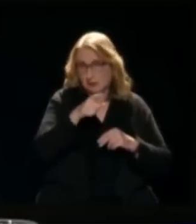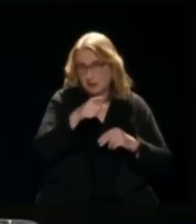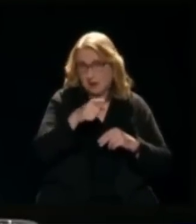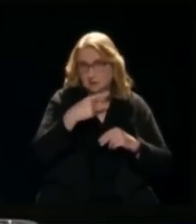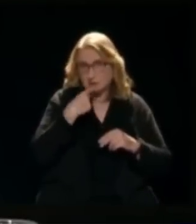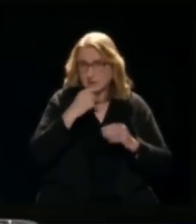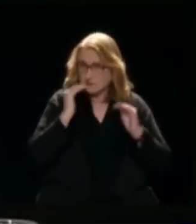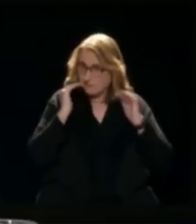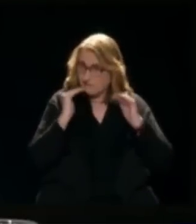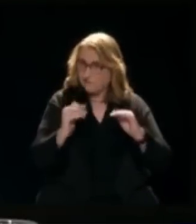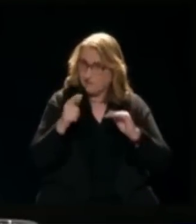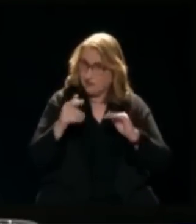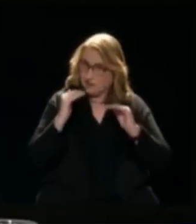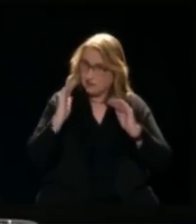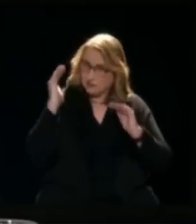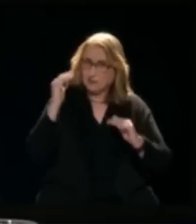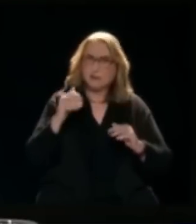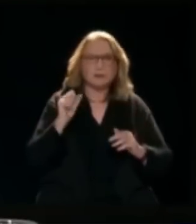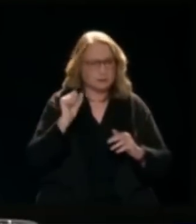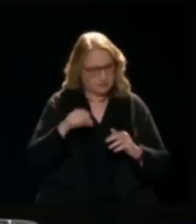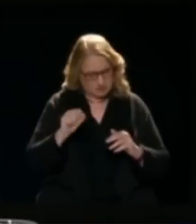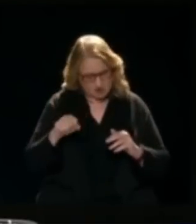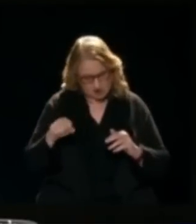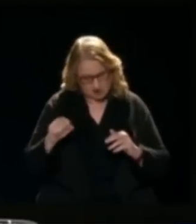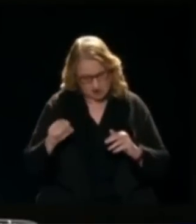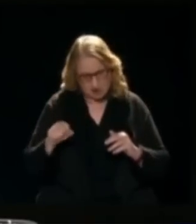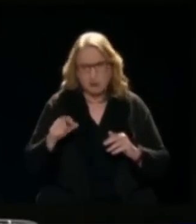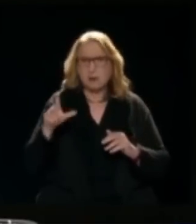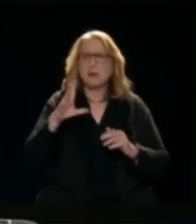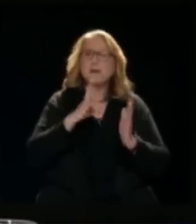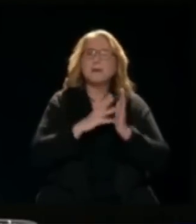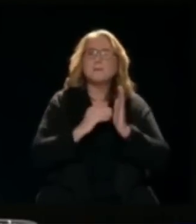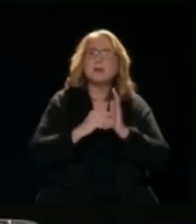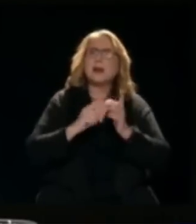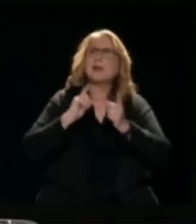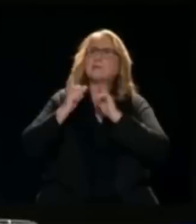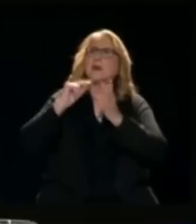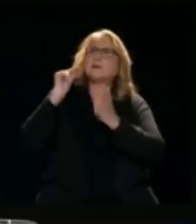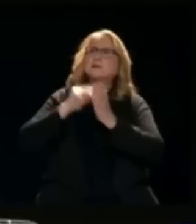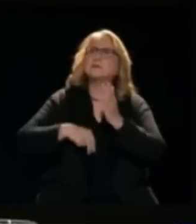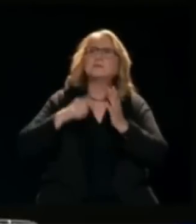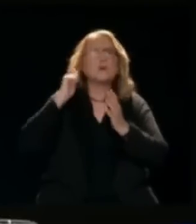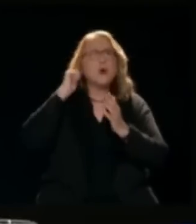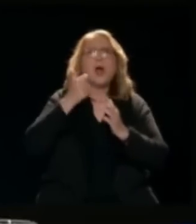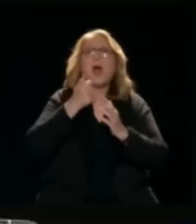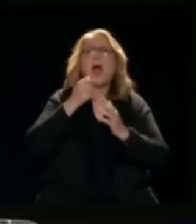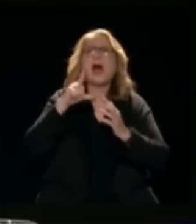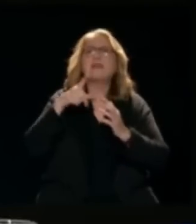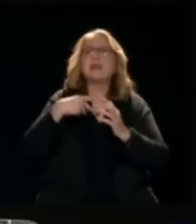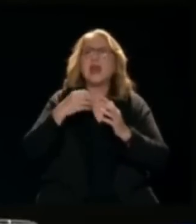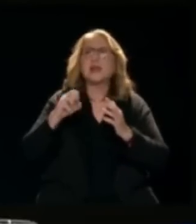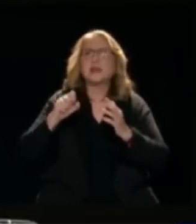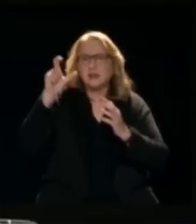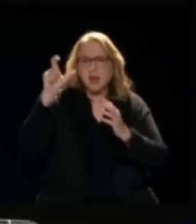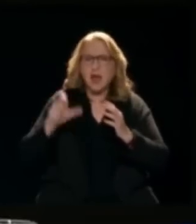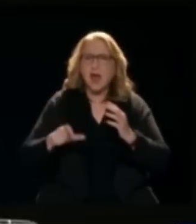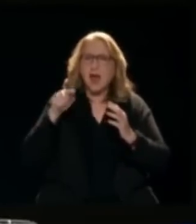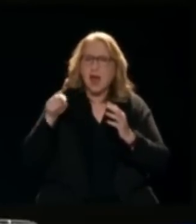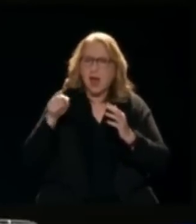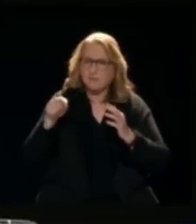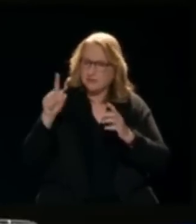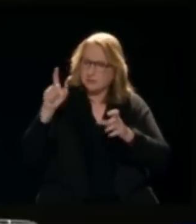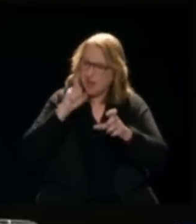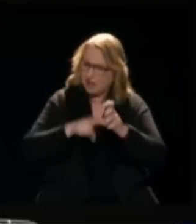οι θεσμοί των μνημονίων. Η ΑΔΕ, παράδειγμα. Η ΑΔΕ είναι μια εταιρεία ειδικού σκοπού, ελέγχεται από τους δανειστές.